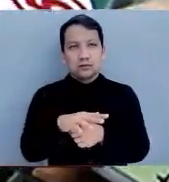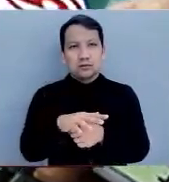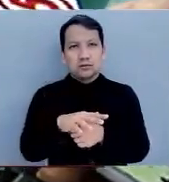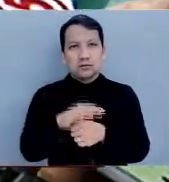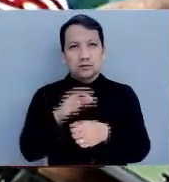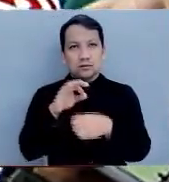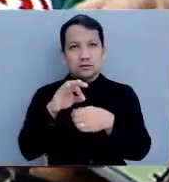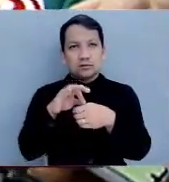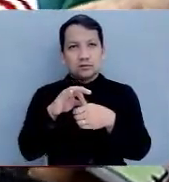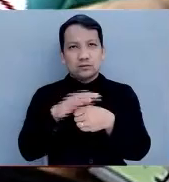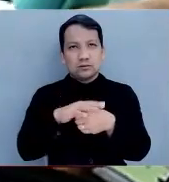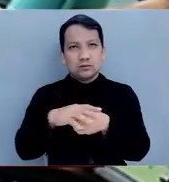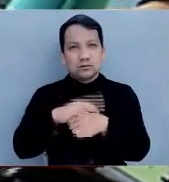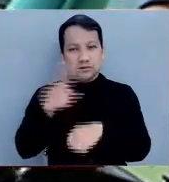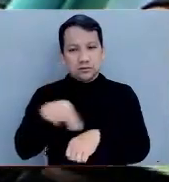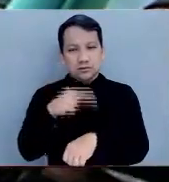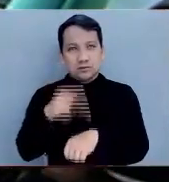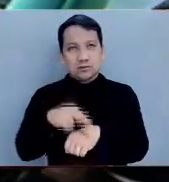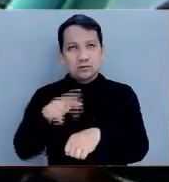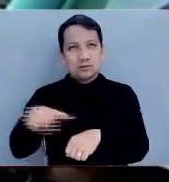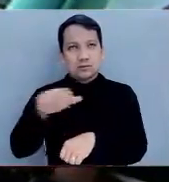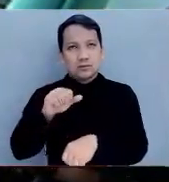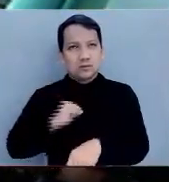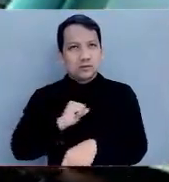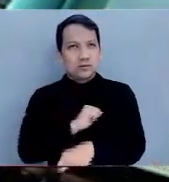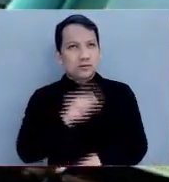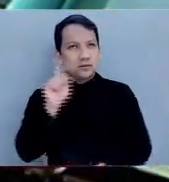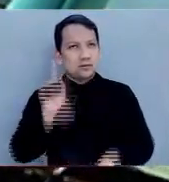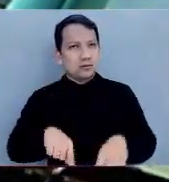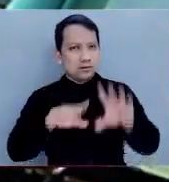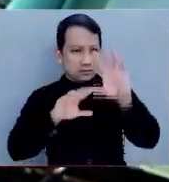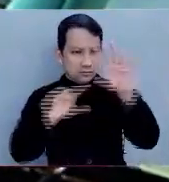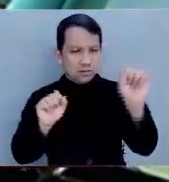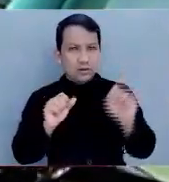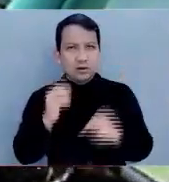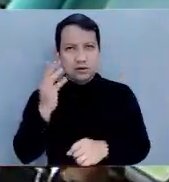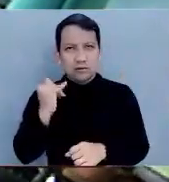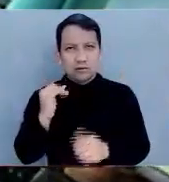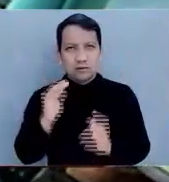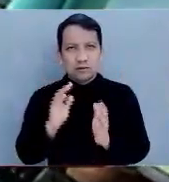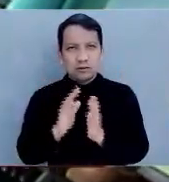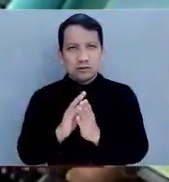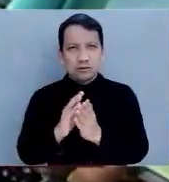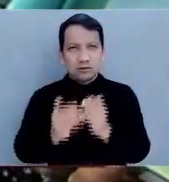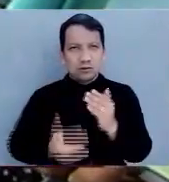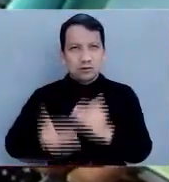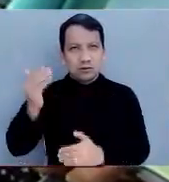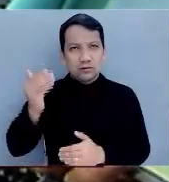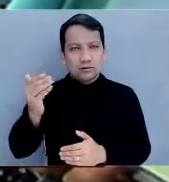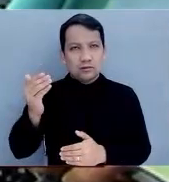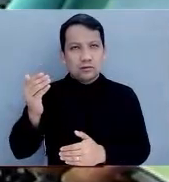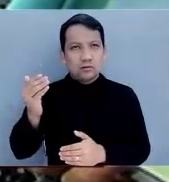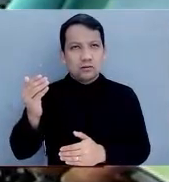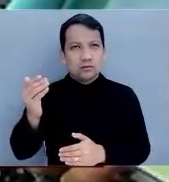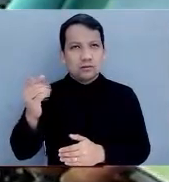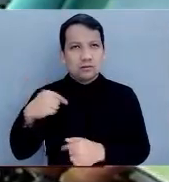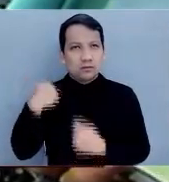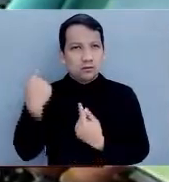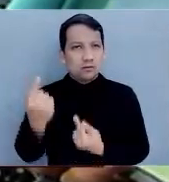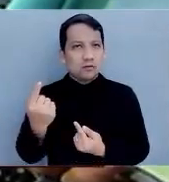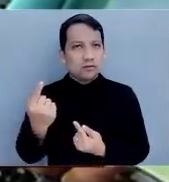at national para sa senador, hindi naman siya presidential. Bakit ang laki-laki? Mas malaki di hamak kesa